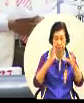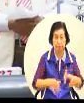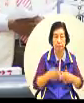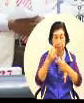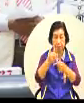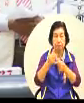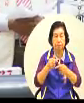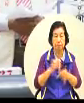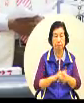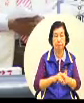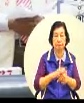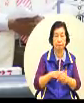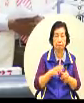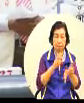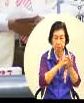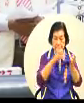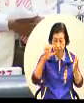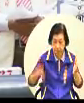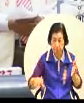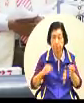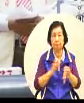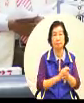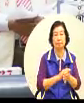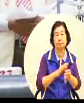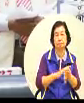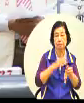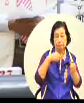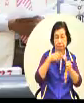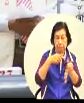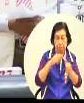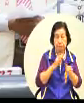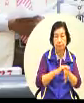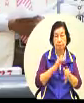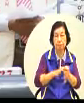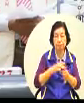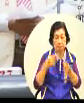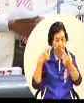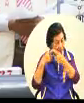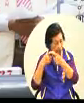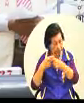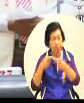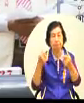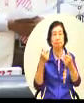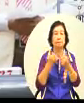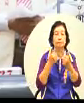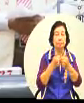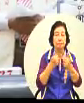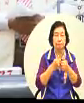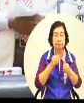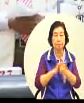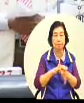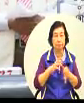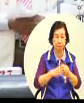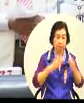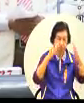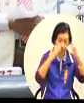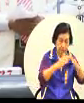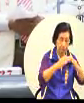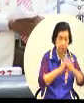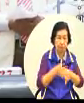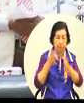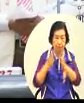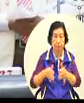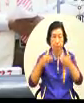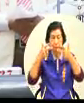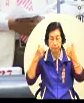语的教学，还有课程的研发，还有实验教育推动，还有都会区原住民对原民民族教育的整个